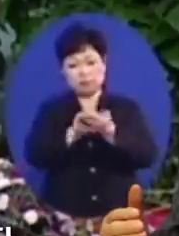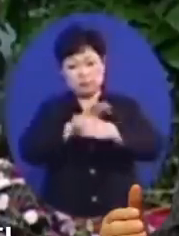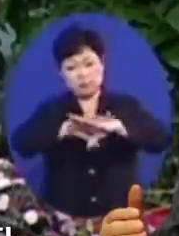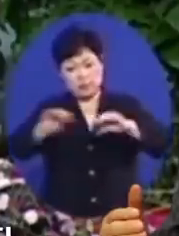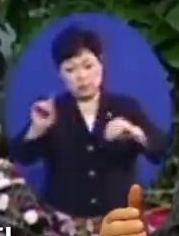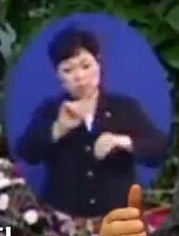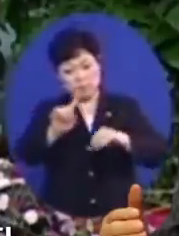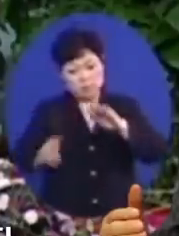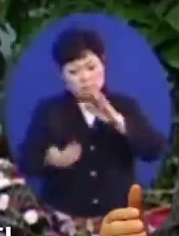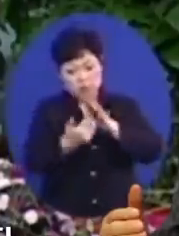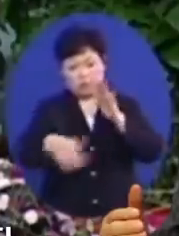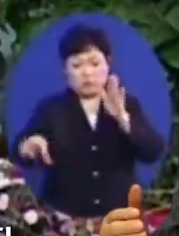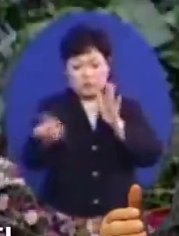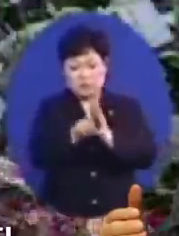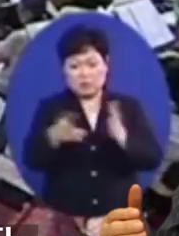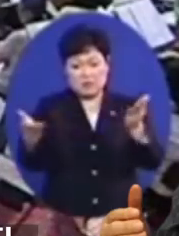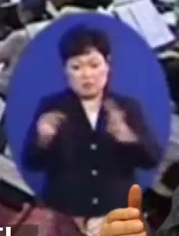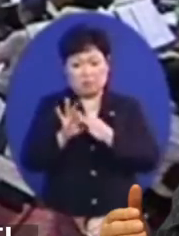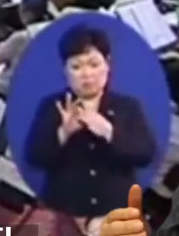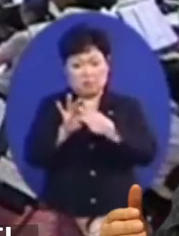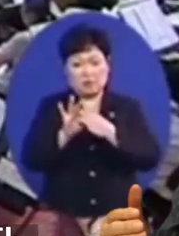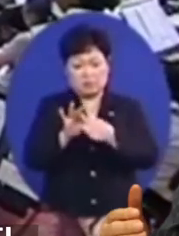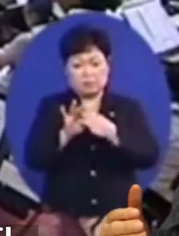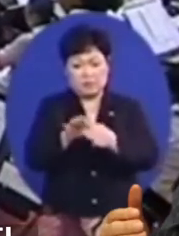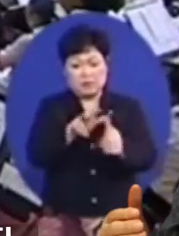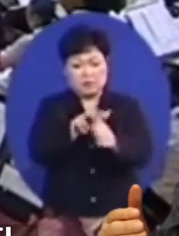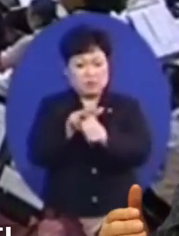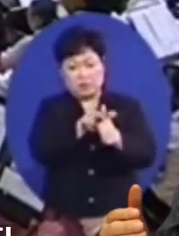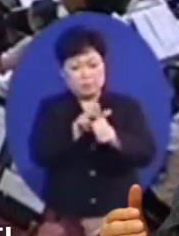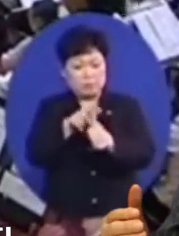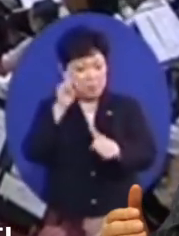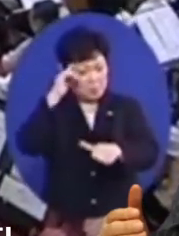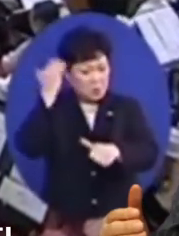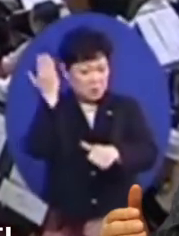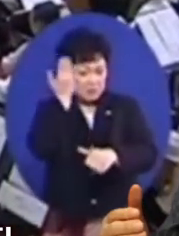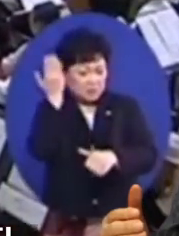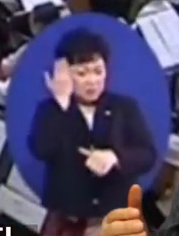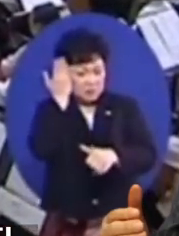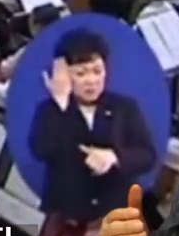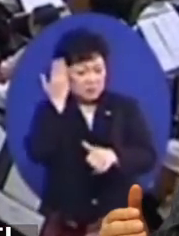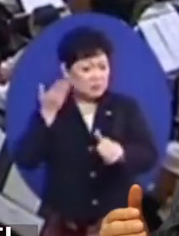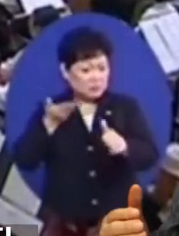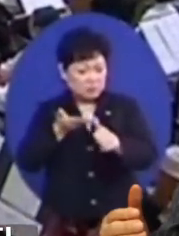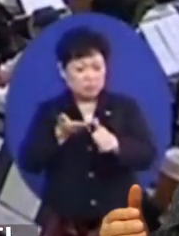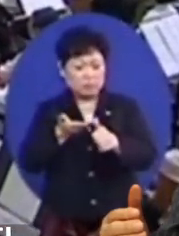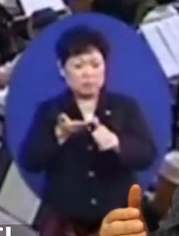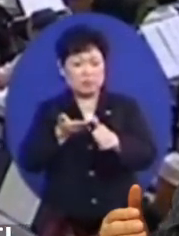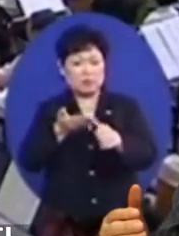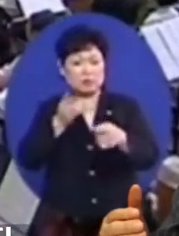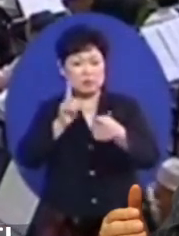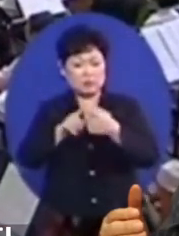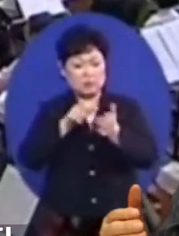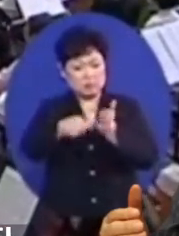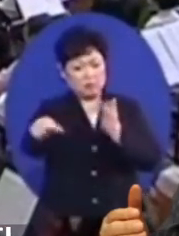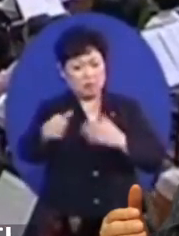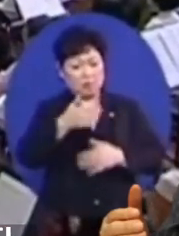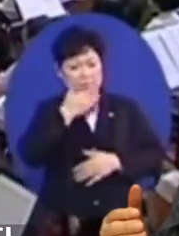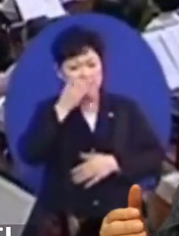위해서 그 일과 관련된 정보와 지시를 제공하거나 이미 제공된 것을 지워버리기도 하는